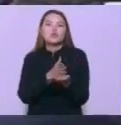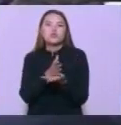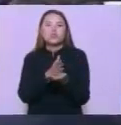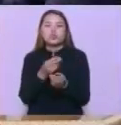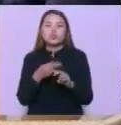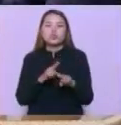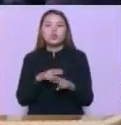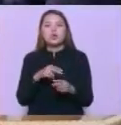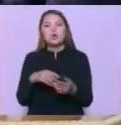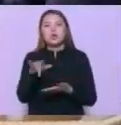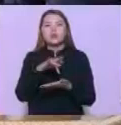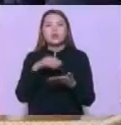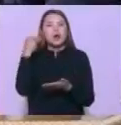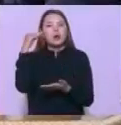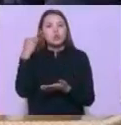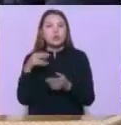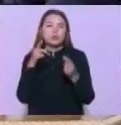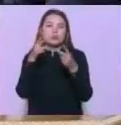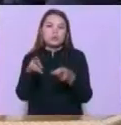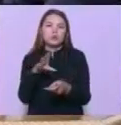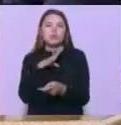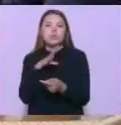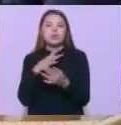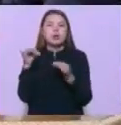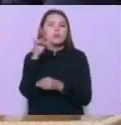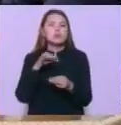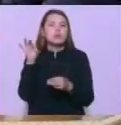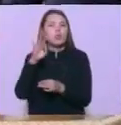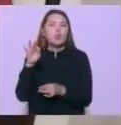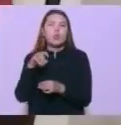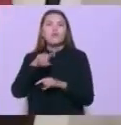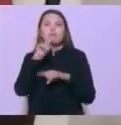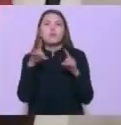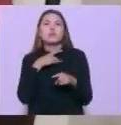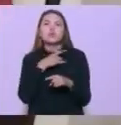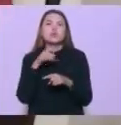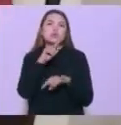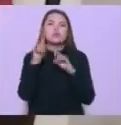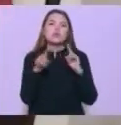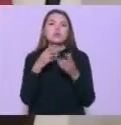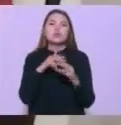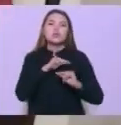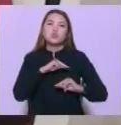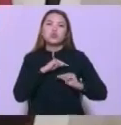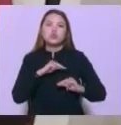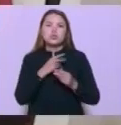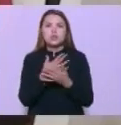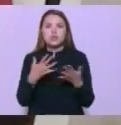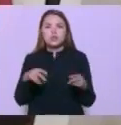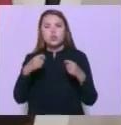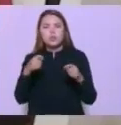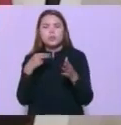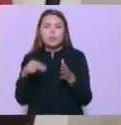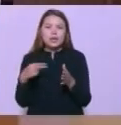Актобе Го Юй. В ходе официальной встречи стороны обсудили вопросы взаимодействия и сотрудничества в области экономики, логистики,